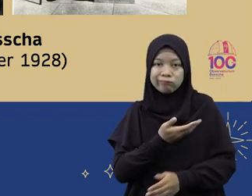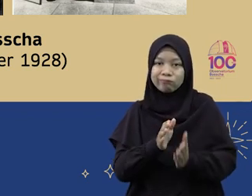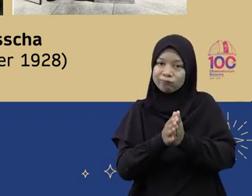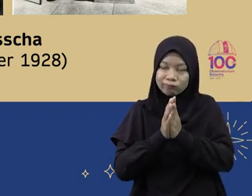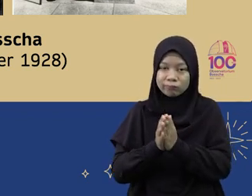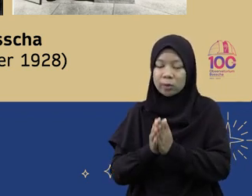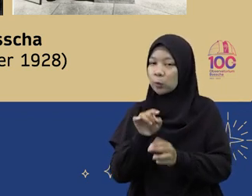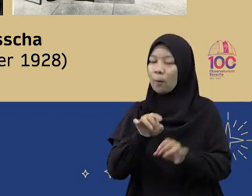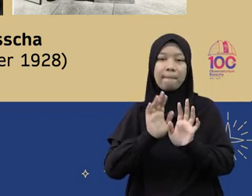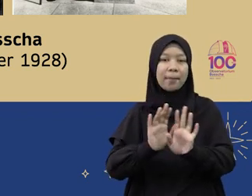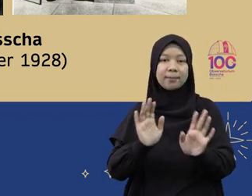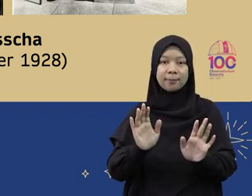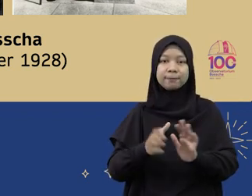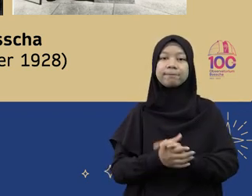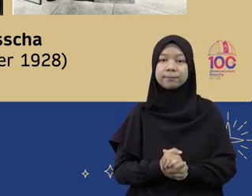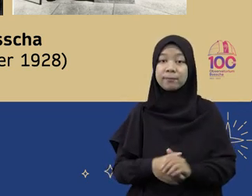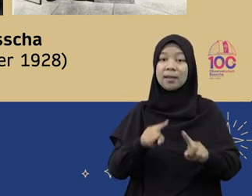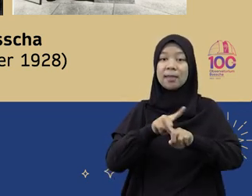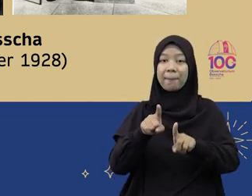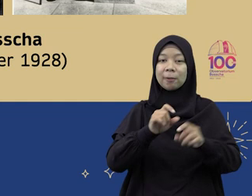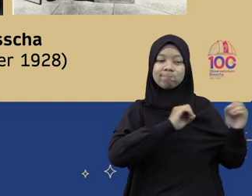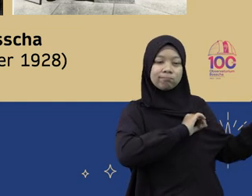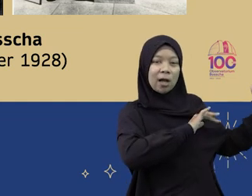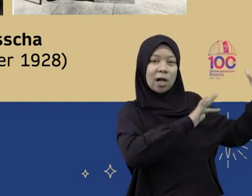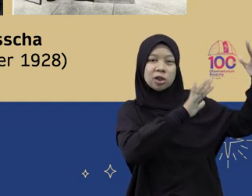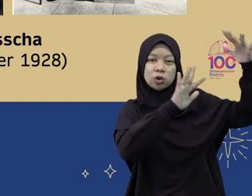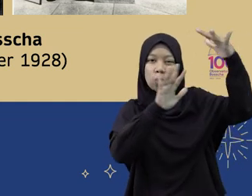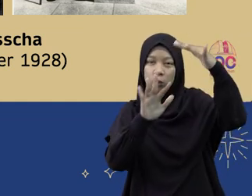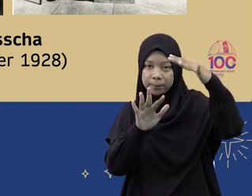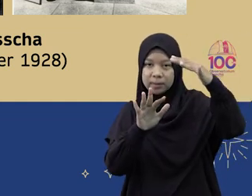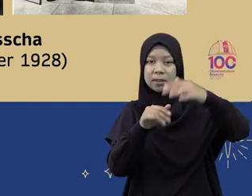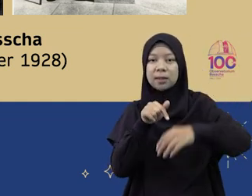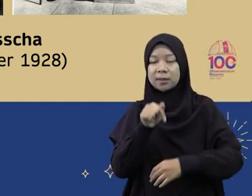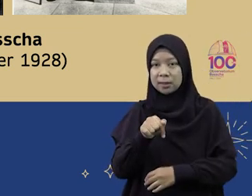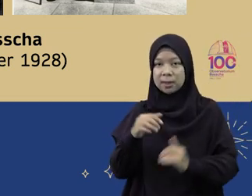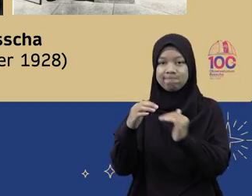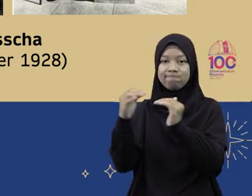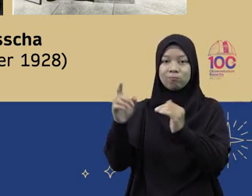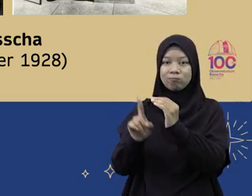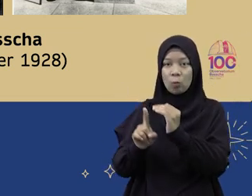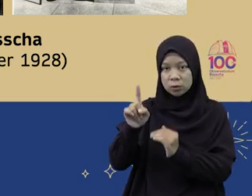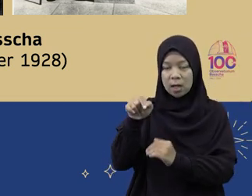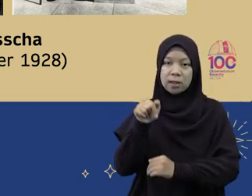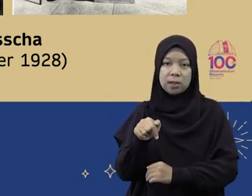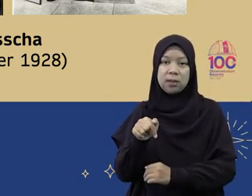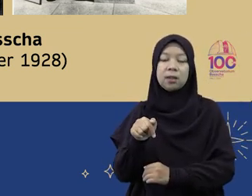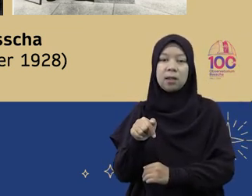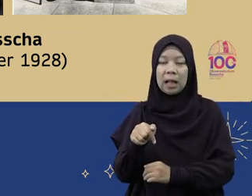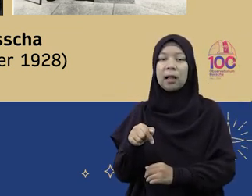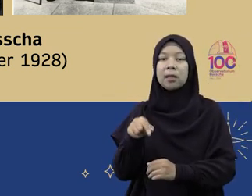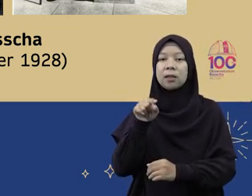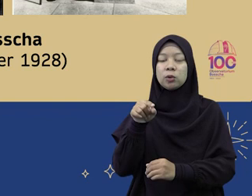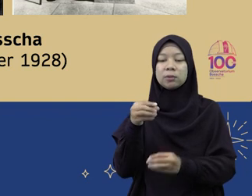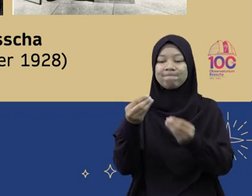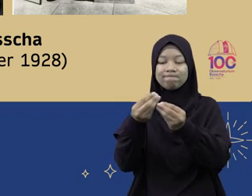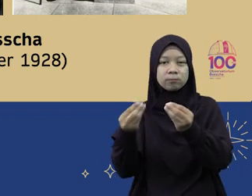ramai namun astronomi modern yang diantar oleh obsotarium observatorium Bosa ini adalah cabang